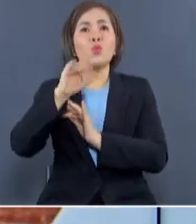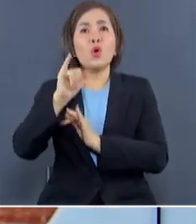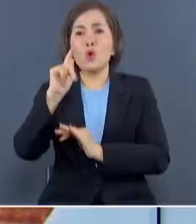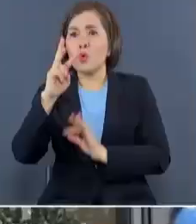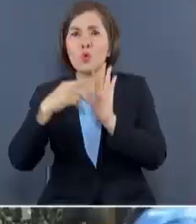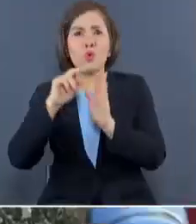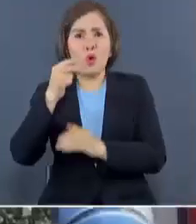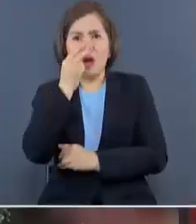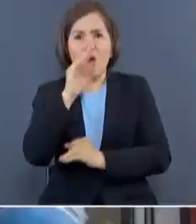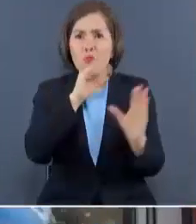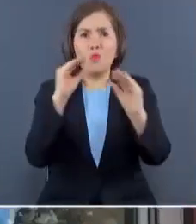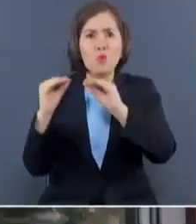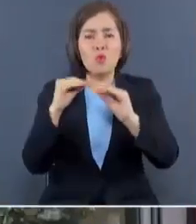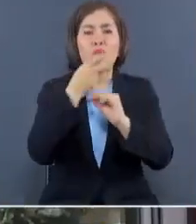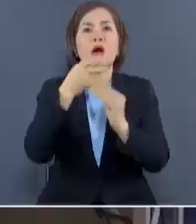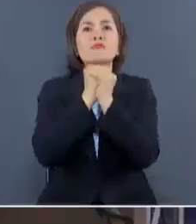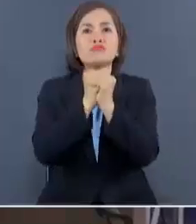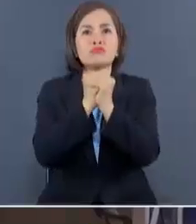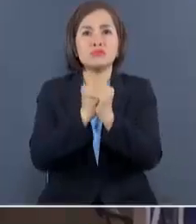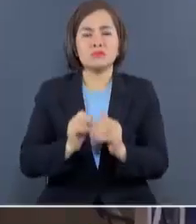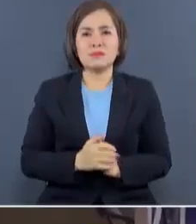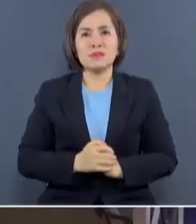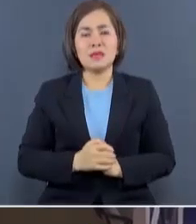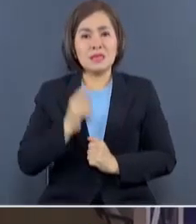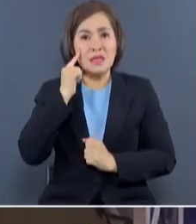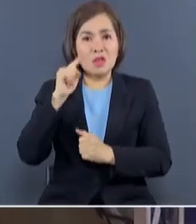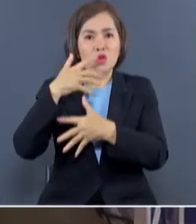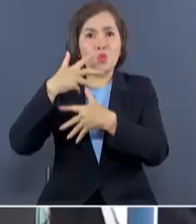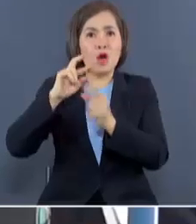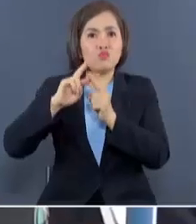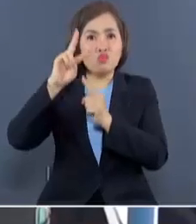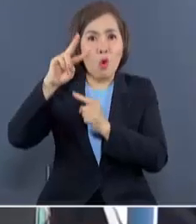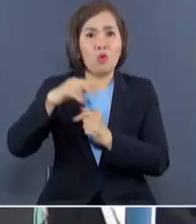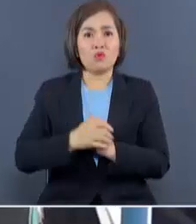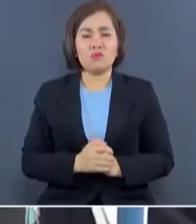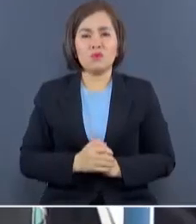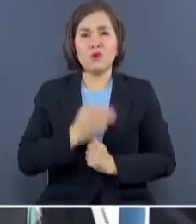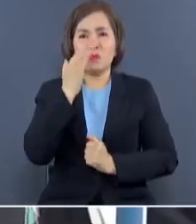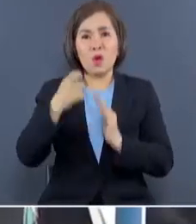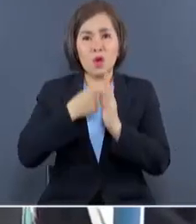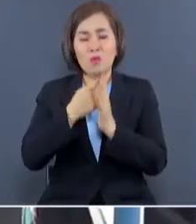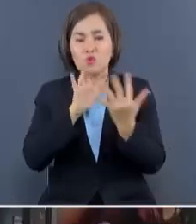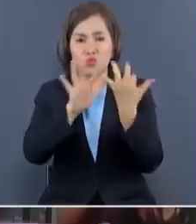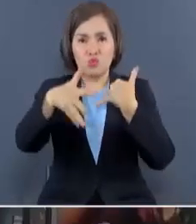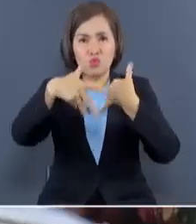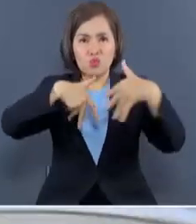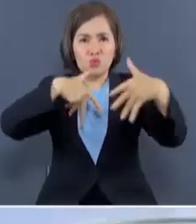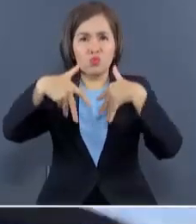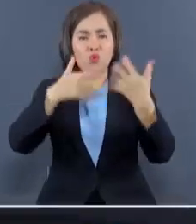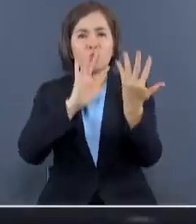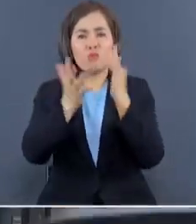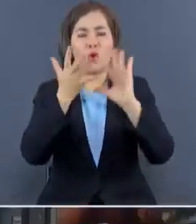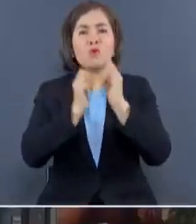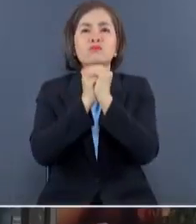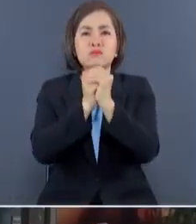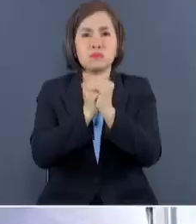จ๋โจ๋โจ๋พูดกันเต็มไปหมดเลยตอนนี้นึกว่าเป็นเยาวราช2คนตั้งชื่อให้แบบนี้แล้วนะครับคุณผู้ชมครับซึ่งแน่นอนล่ะเอาล่ะ